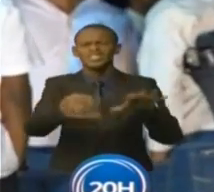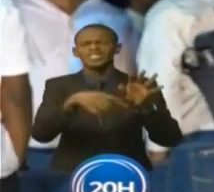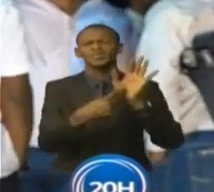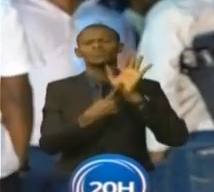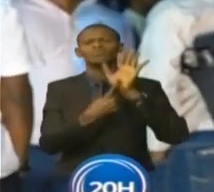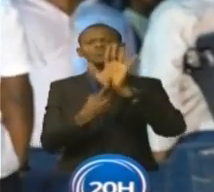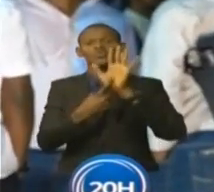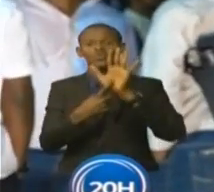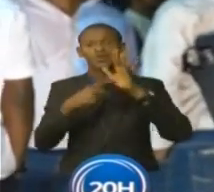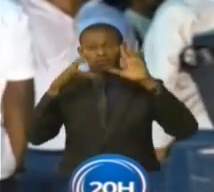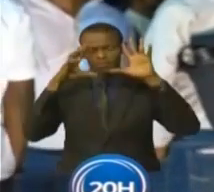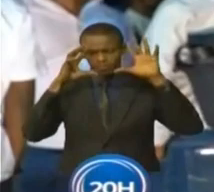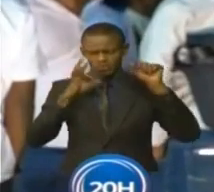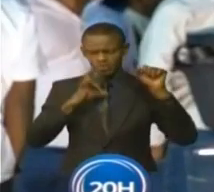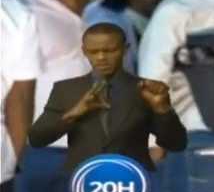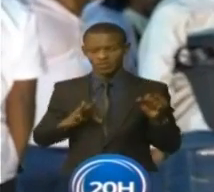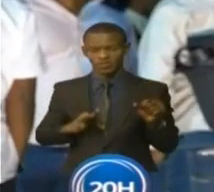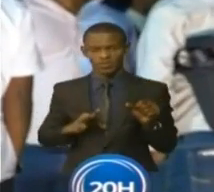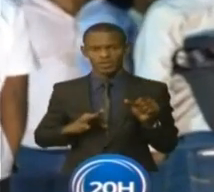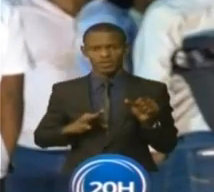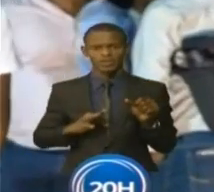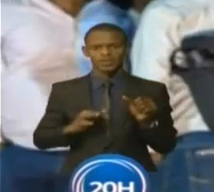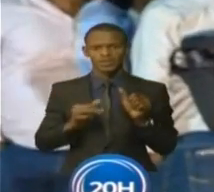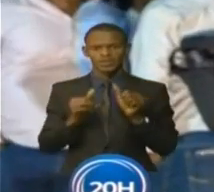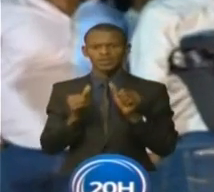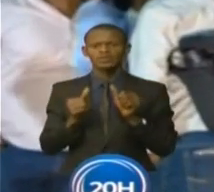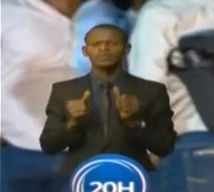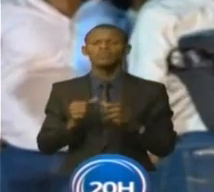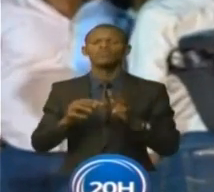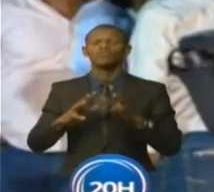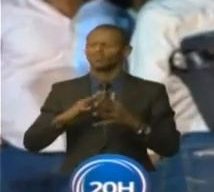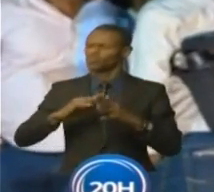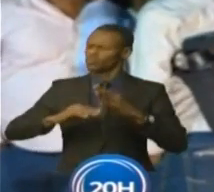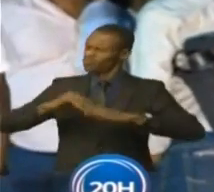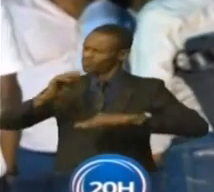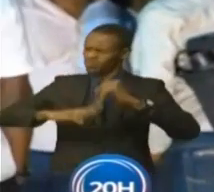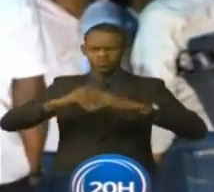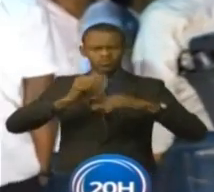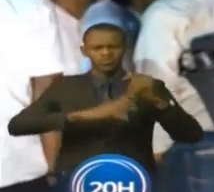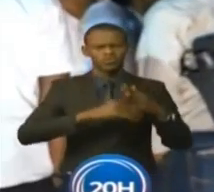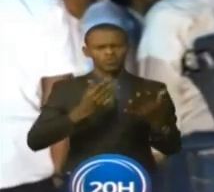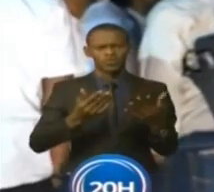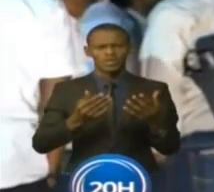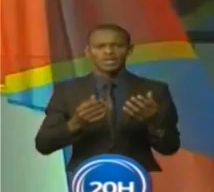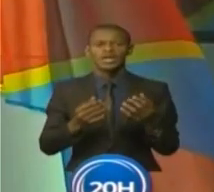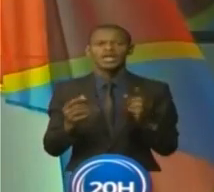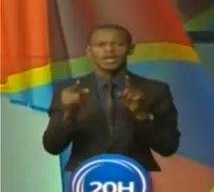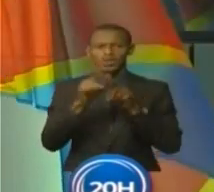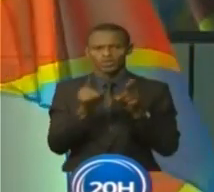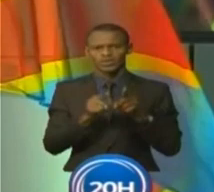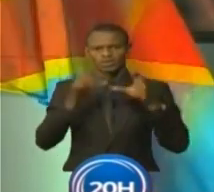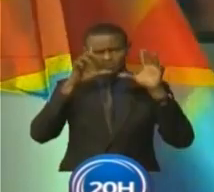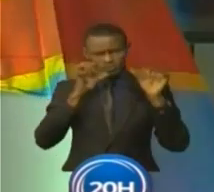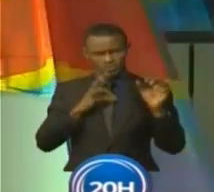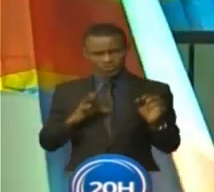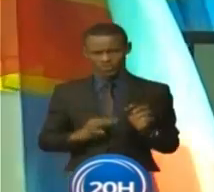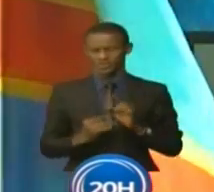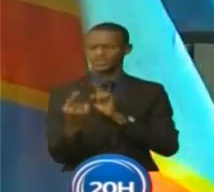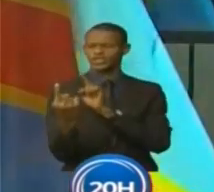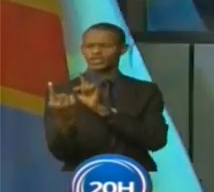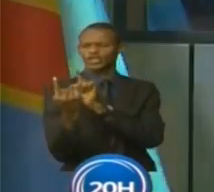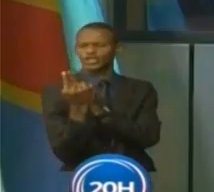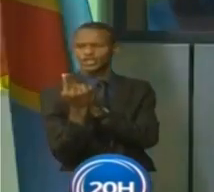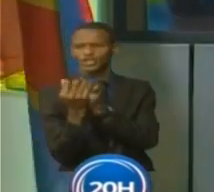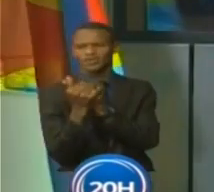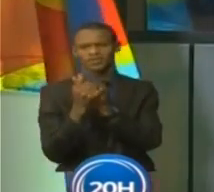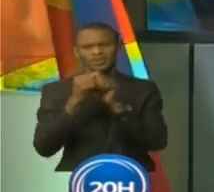qui anime le deux chefs d'État pour faciliter la circulation de ces deux peuples. Ce ne sera pas seulement un pont, mais